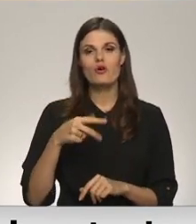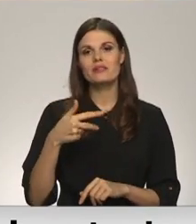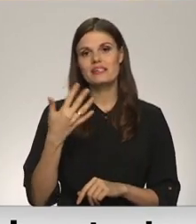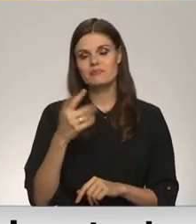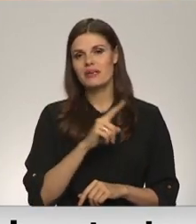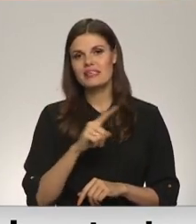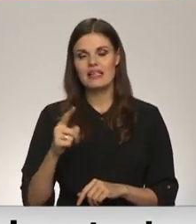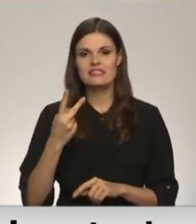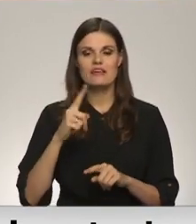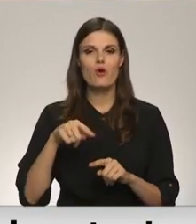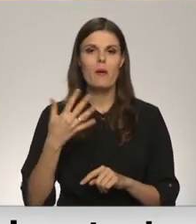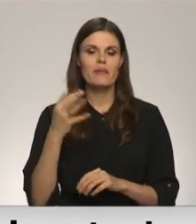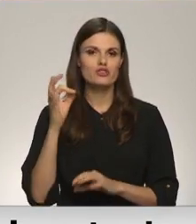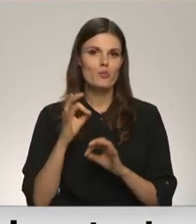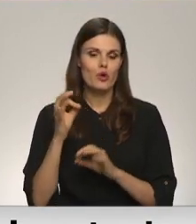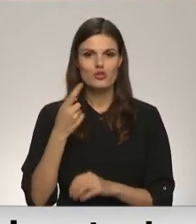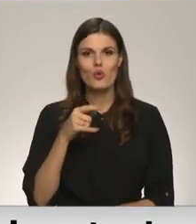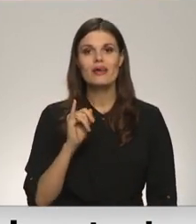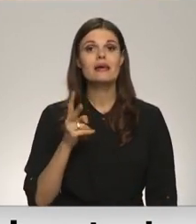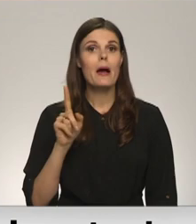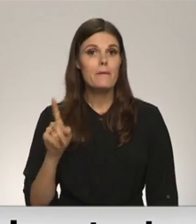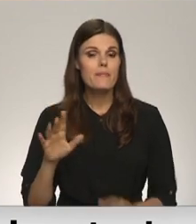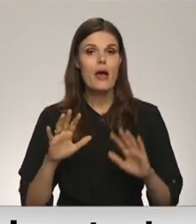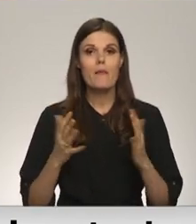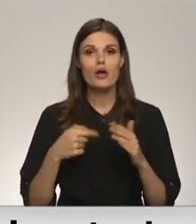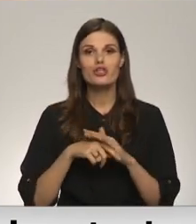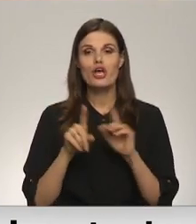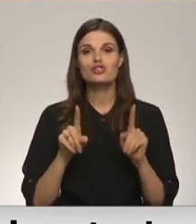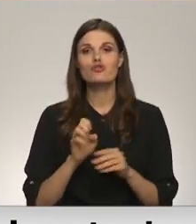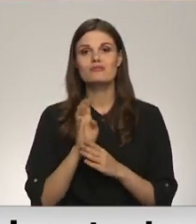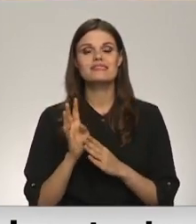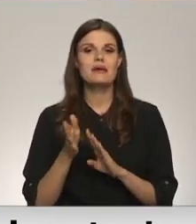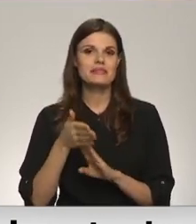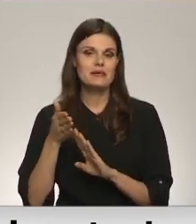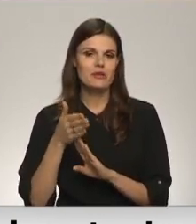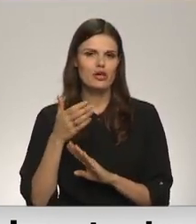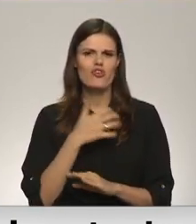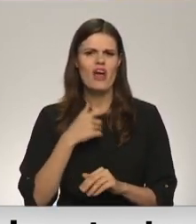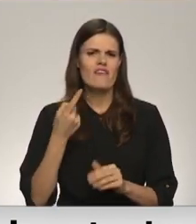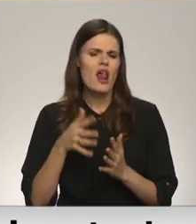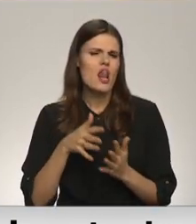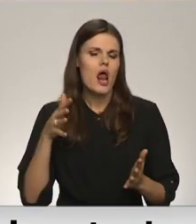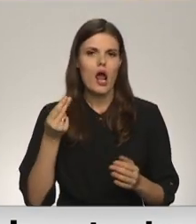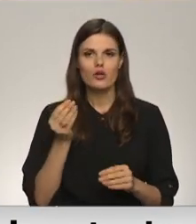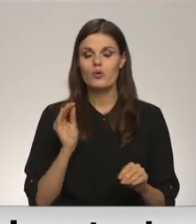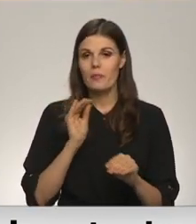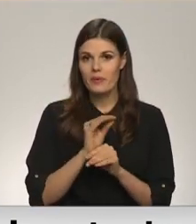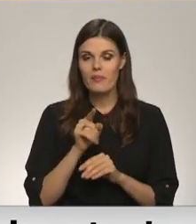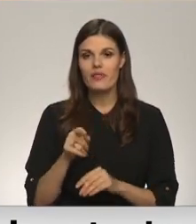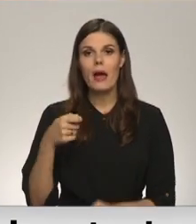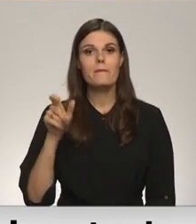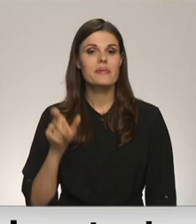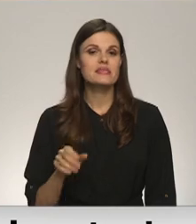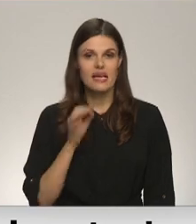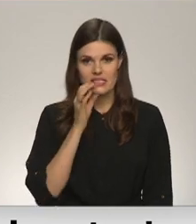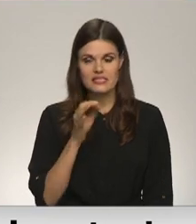līdz 2,5% no iekšzemes koprodukta. Bet iekšlietu sistēmas stiprināšanai vajadzīgs vēl lielāks finansējuma pieaugums. Tā prezidents